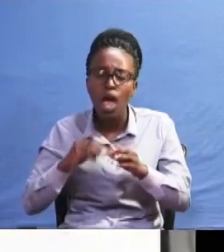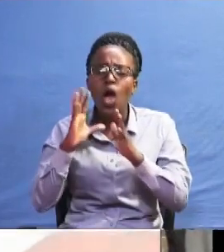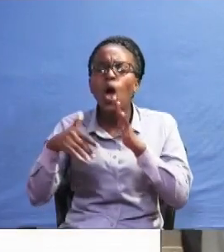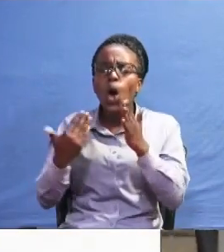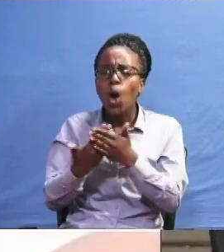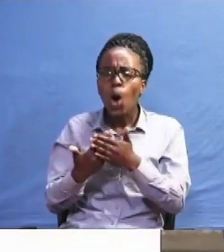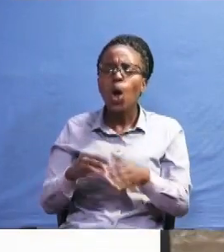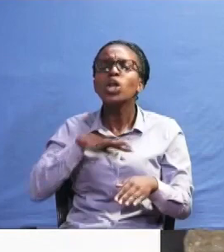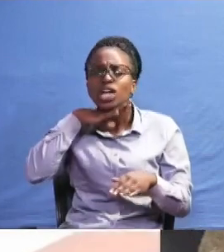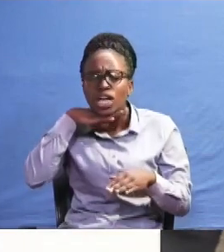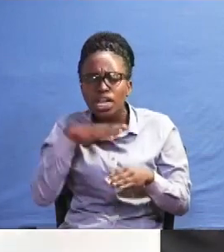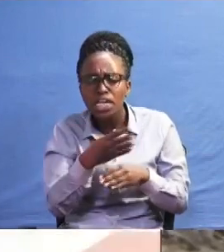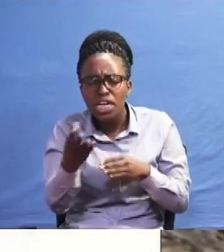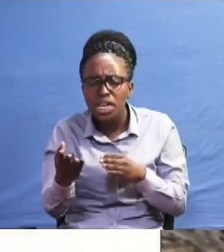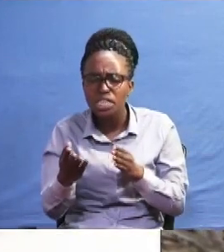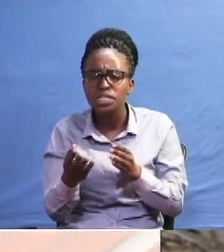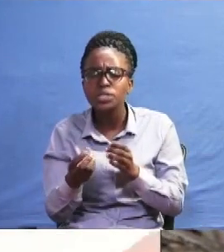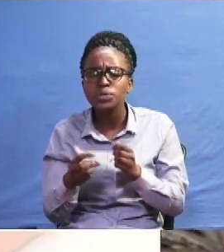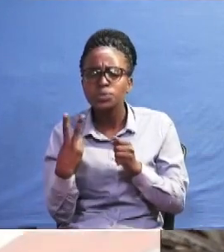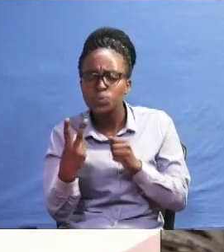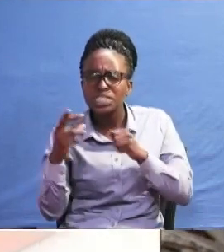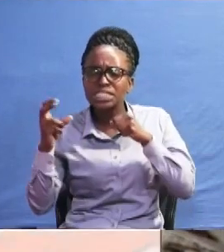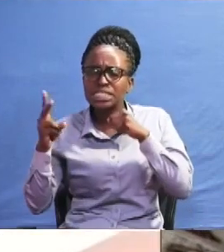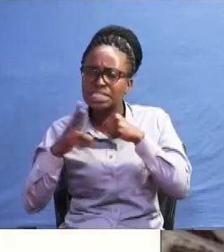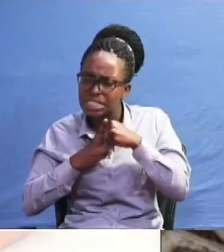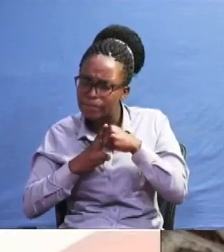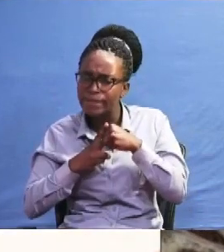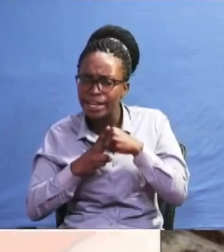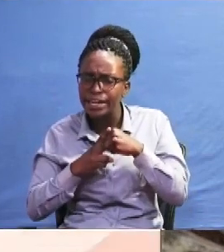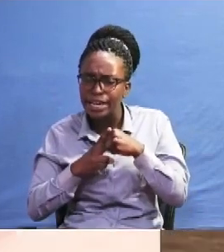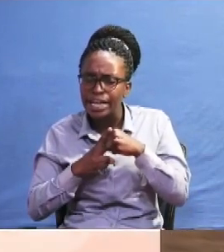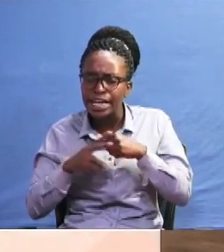257, kuathiri pia watu na kusababisha